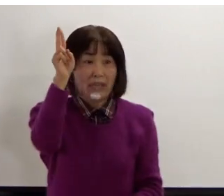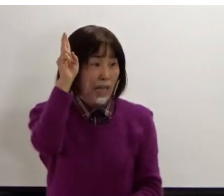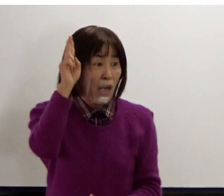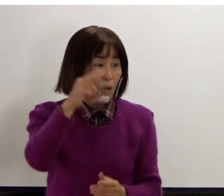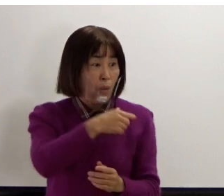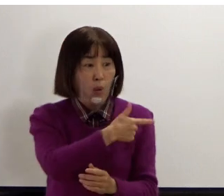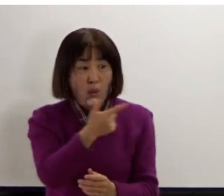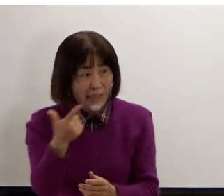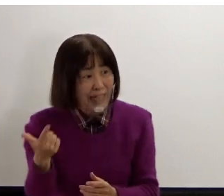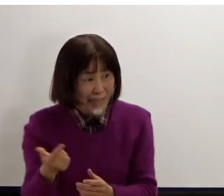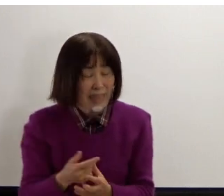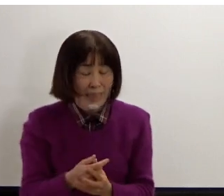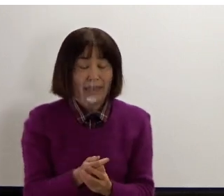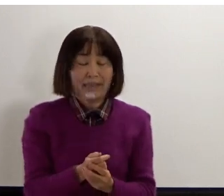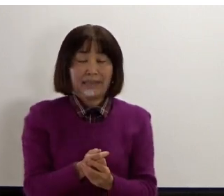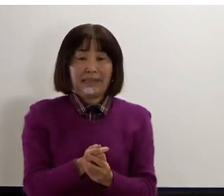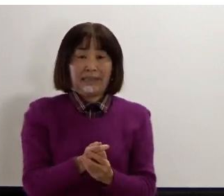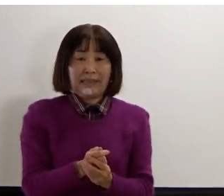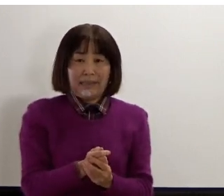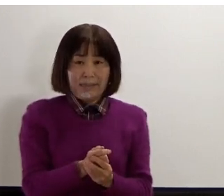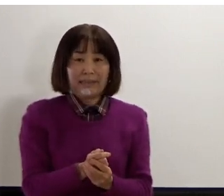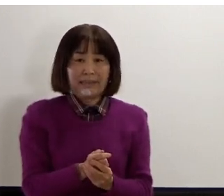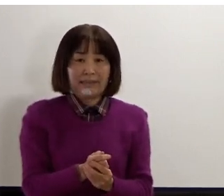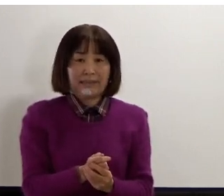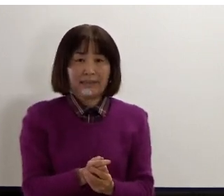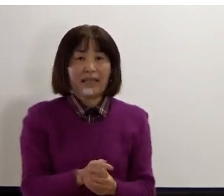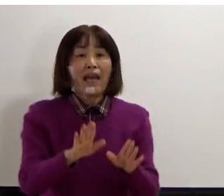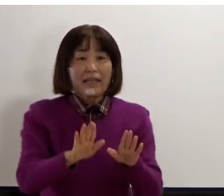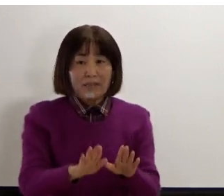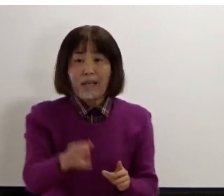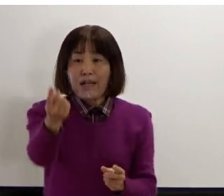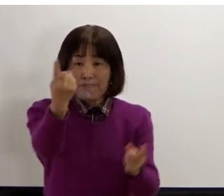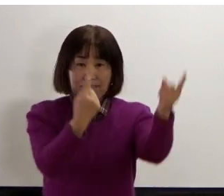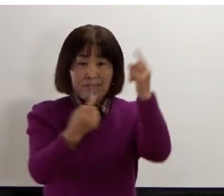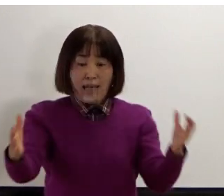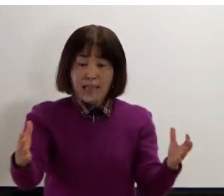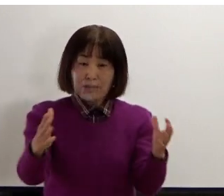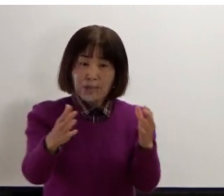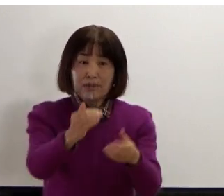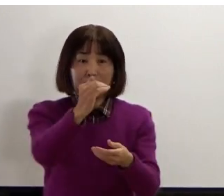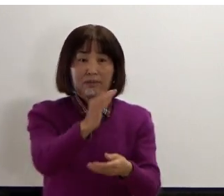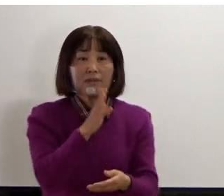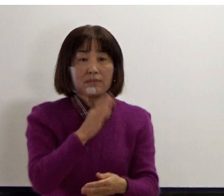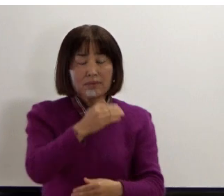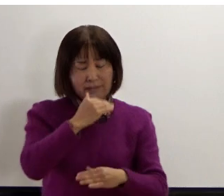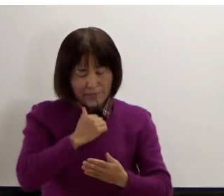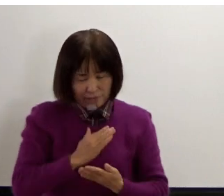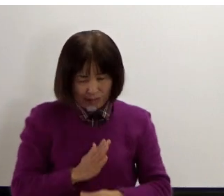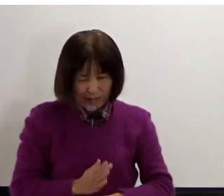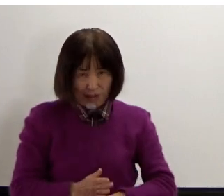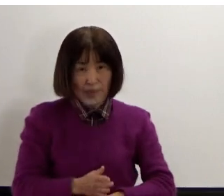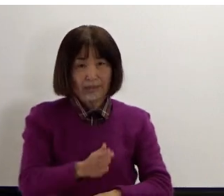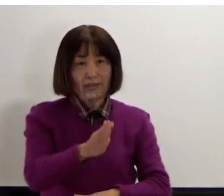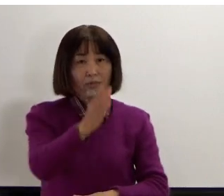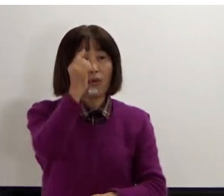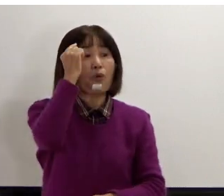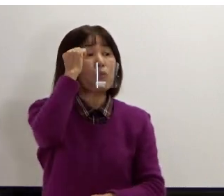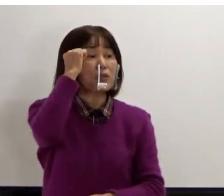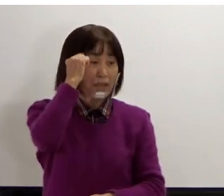こうやって集まってね、礼拝できることは本当に幸せだなと日曜日のたびに思うわけでありますけれ